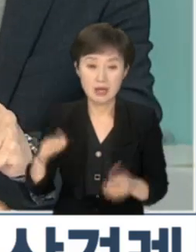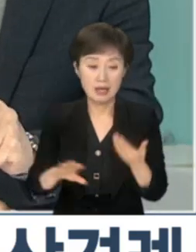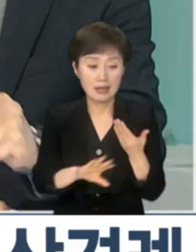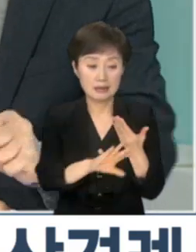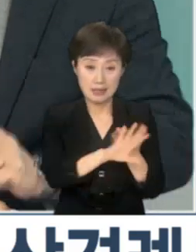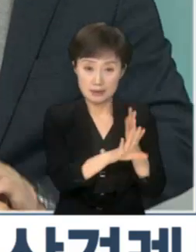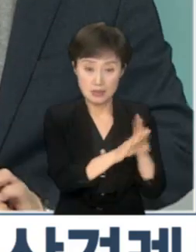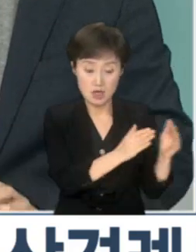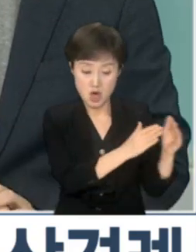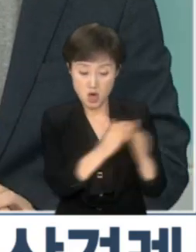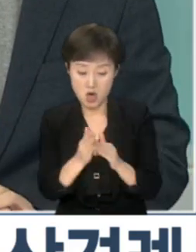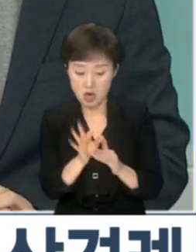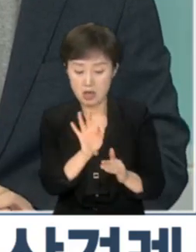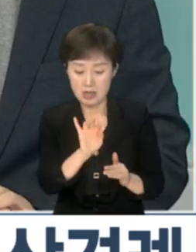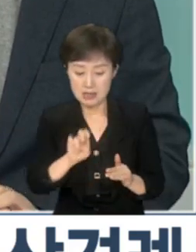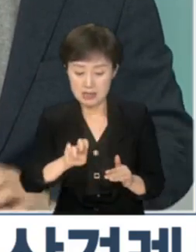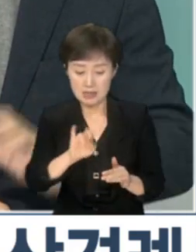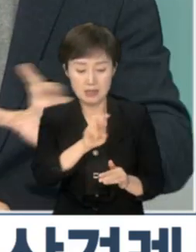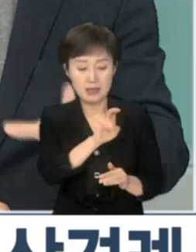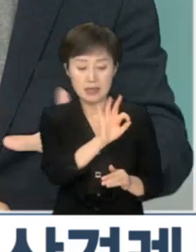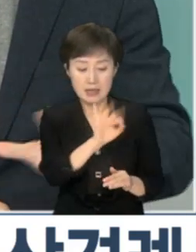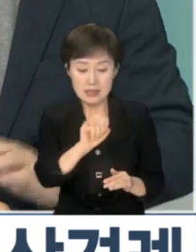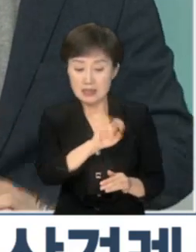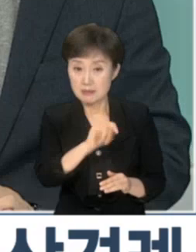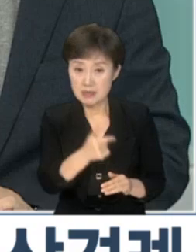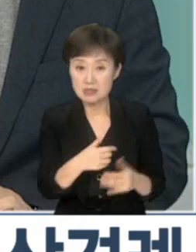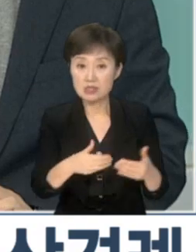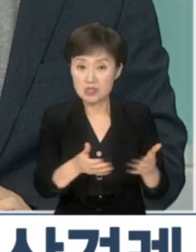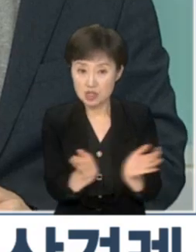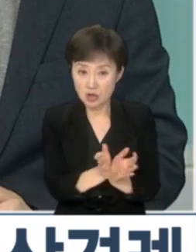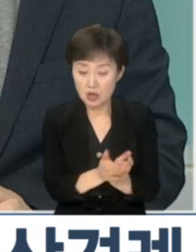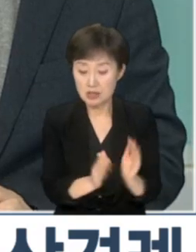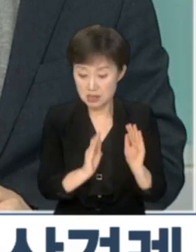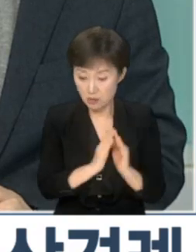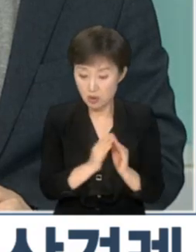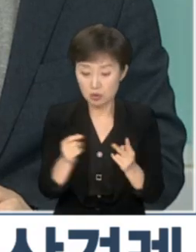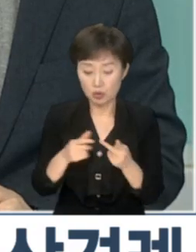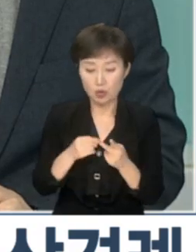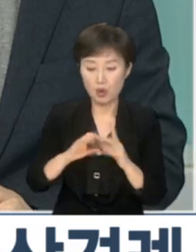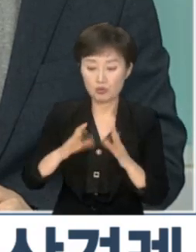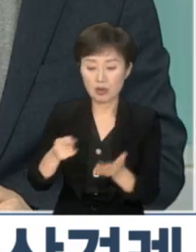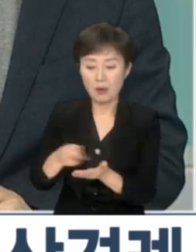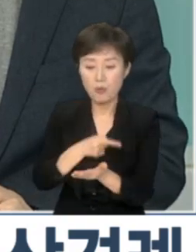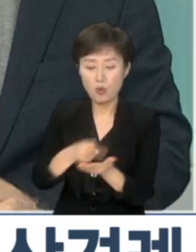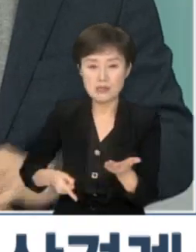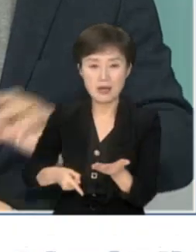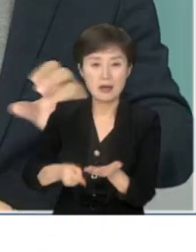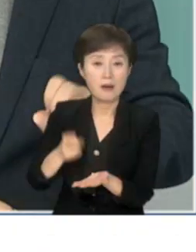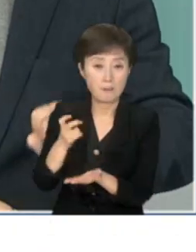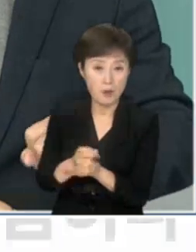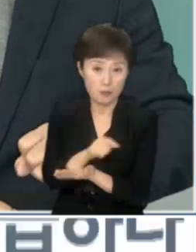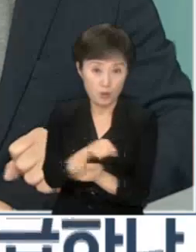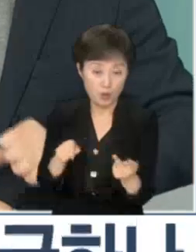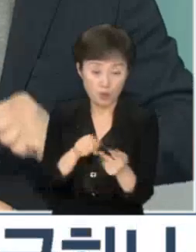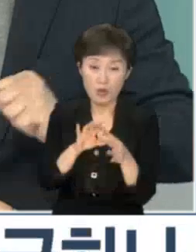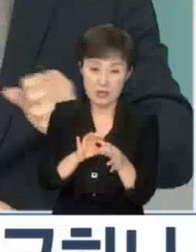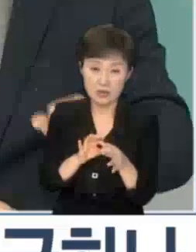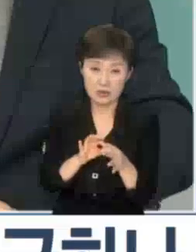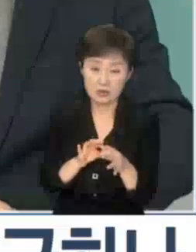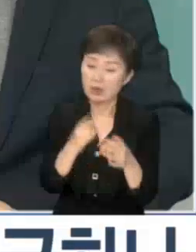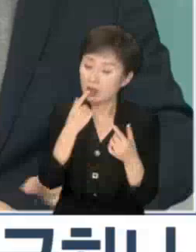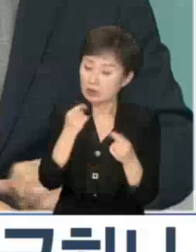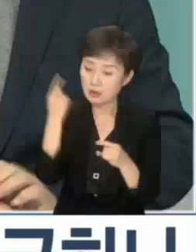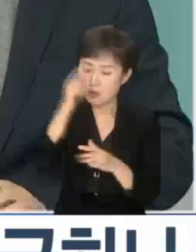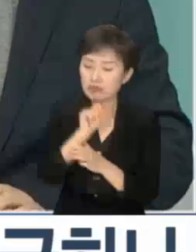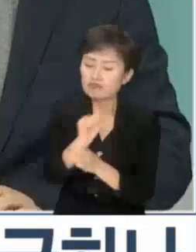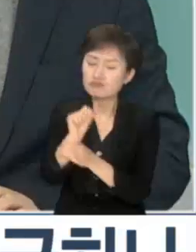관련된 거잖아요. 그리고 이제 국가배상법 또 발의하는 게 있거든요. 그때 손편지도 막 쓰고 막 그랬지 않습니까? 유족 피해자에 대해서. 그것도 마찬가지 전